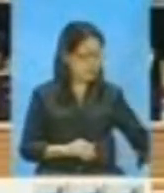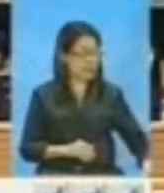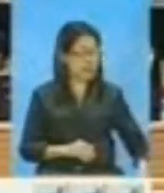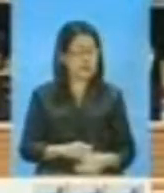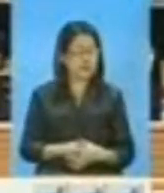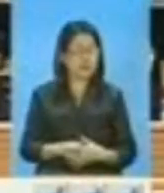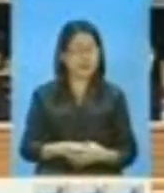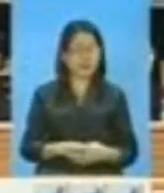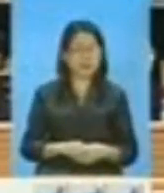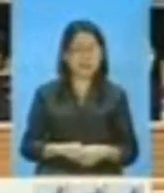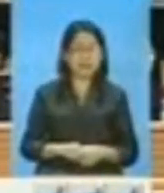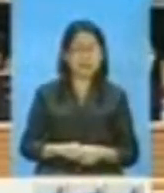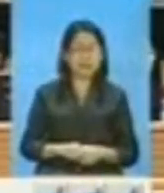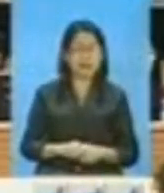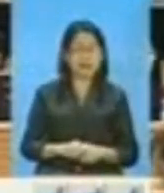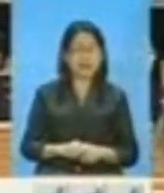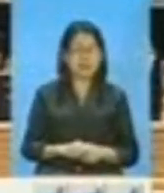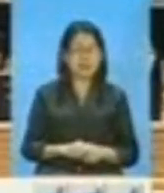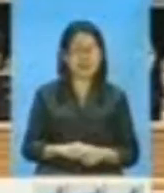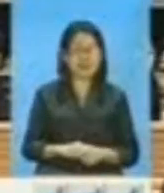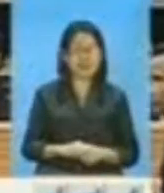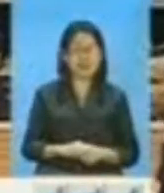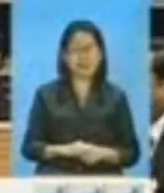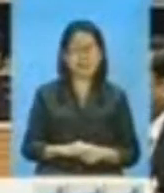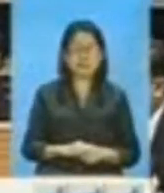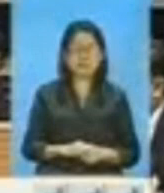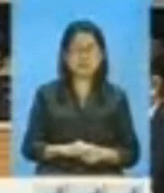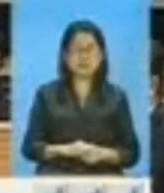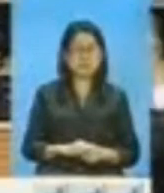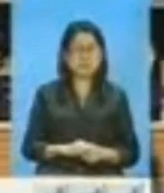่อนลงมติผมขอตรวจสอบองค์ประชุมครับท่าน